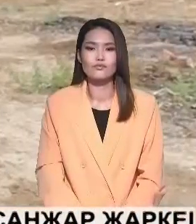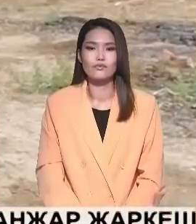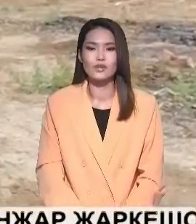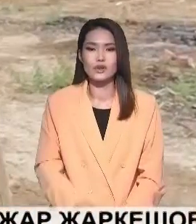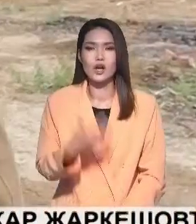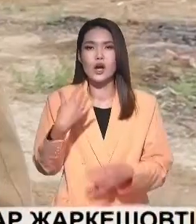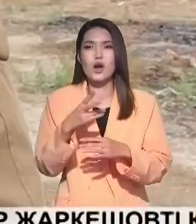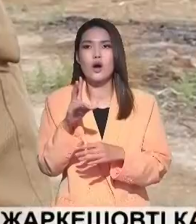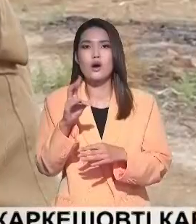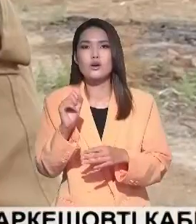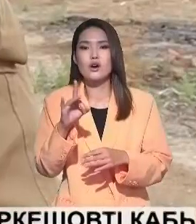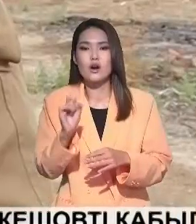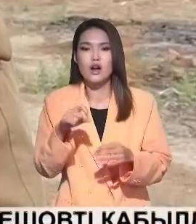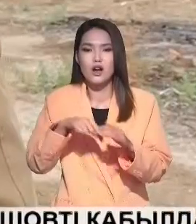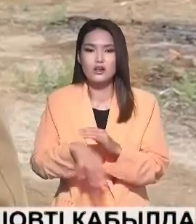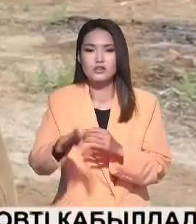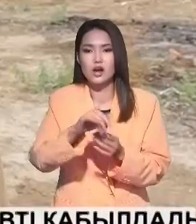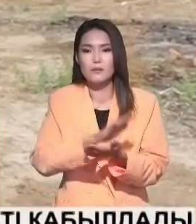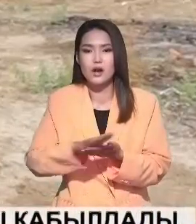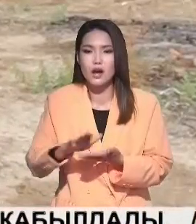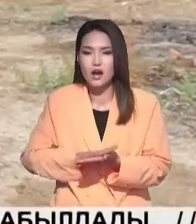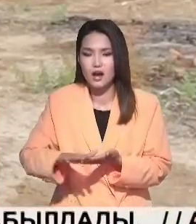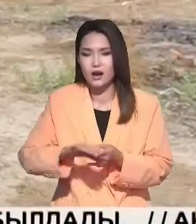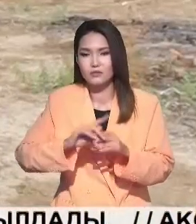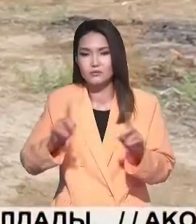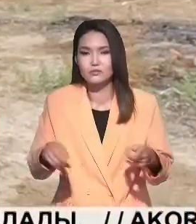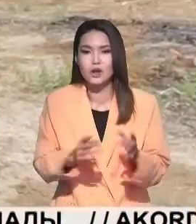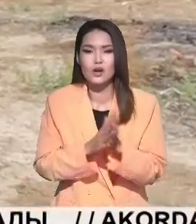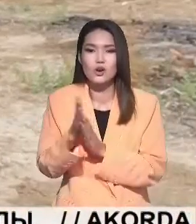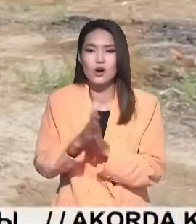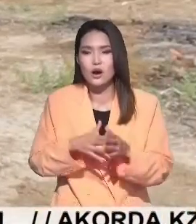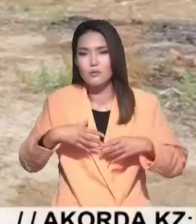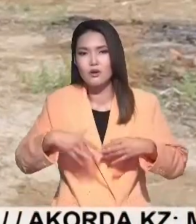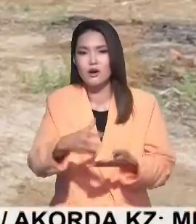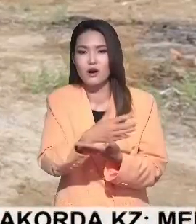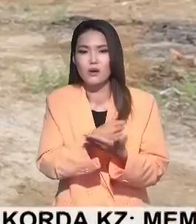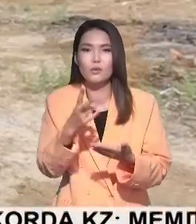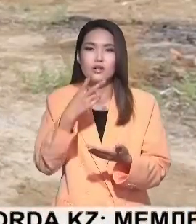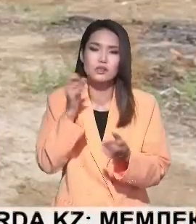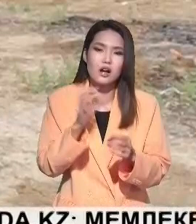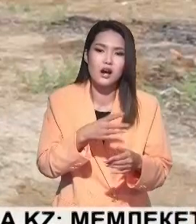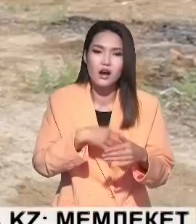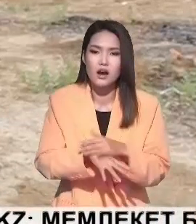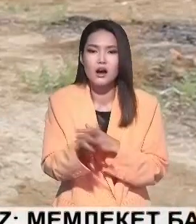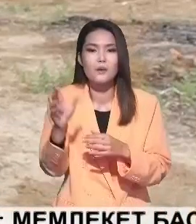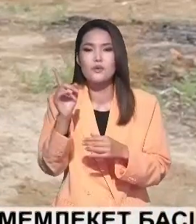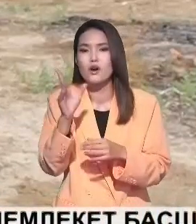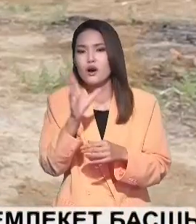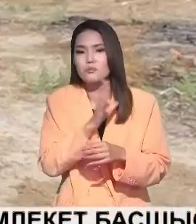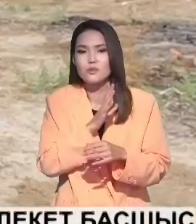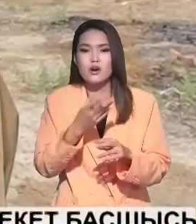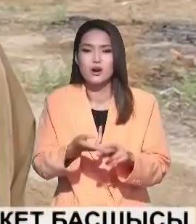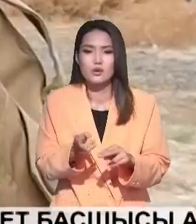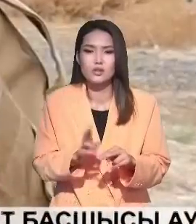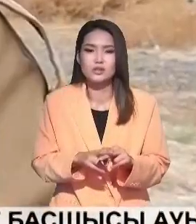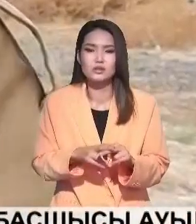шауып, тазалап беріп жатыр. Қораның бәрін жаңа шөп басып кеткен, біреу темексін тастап кете ме деп